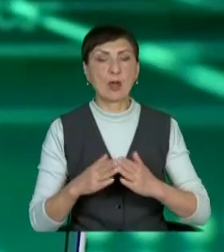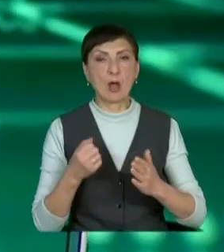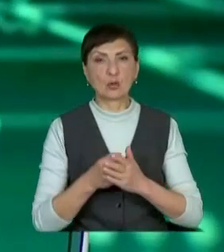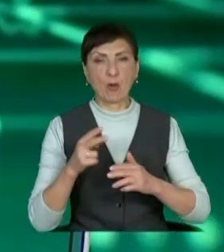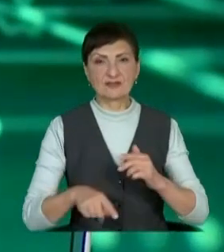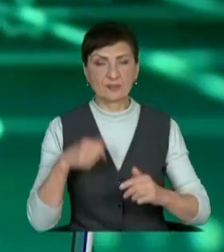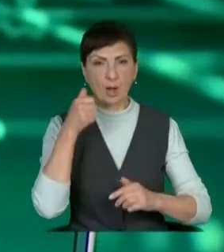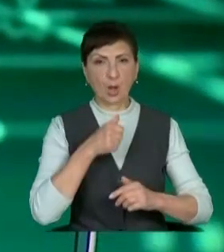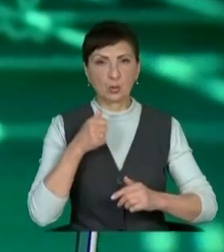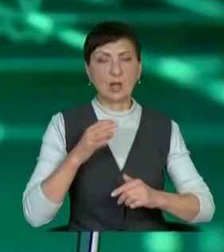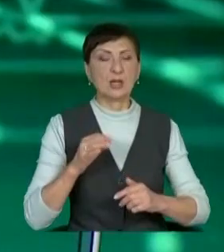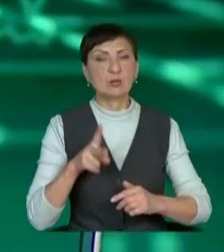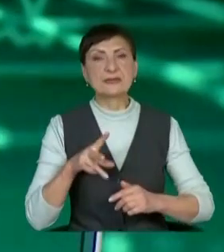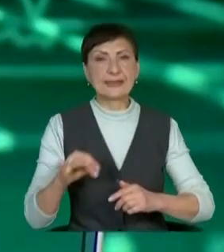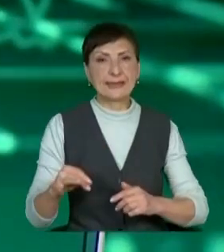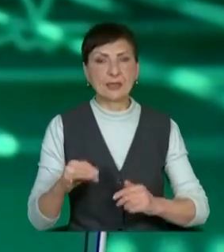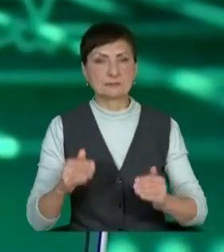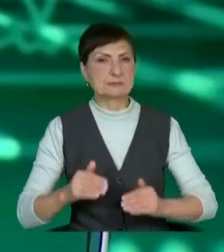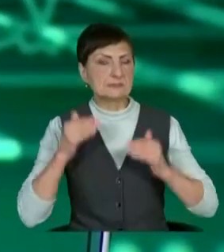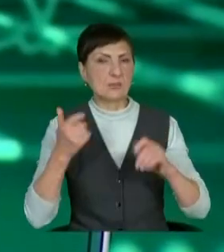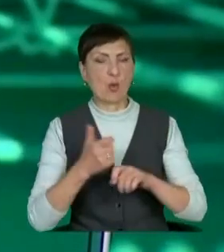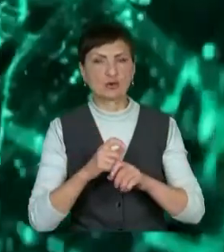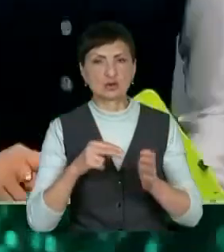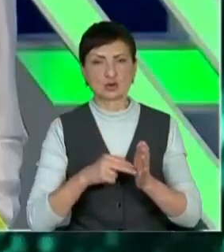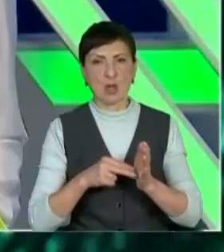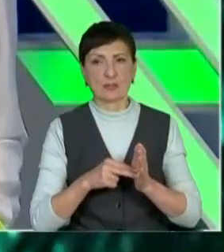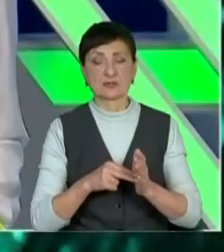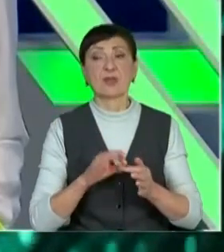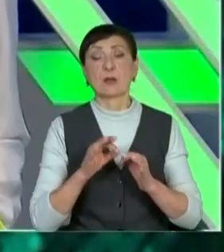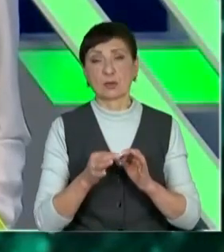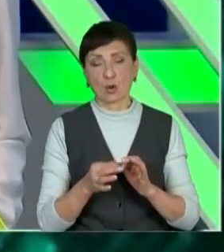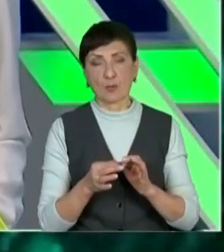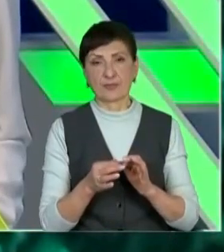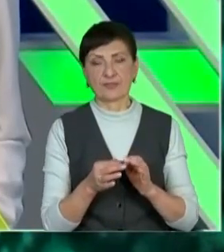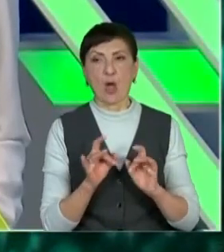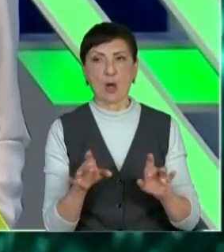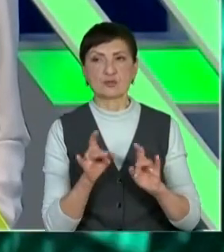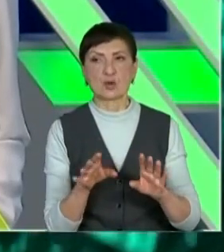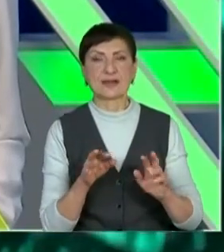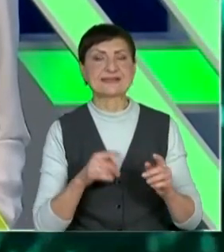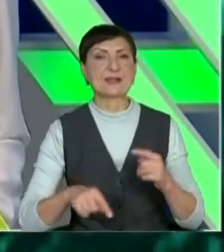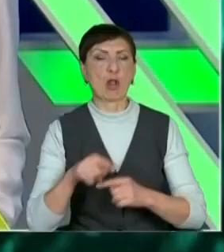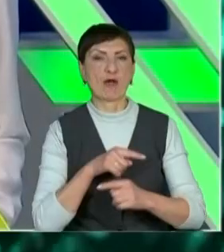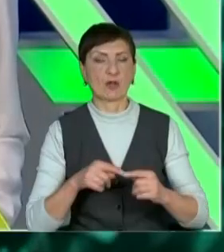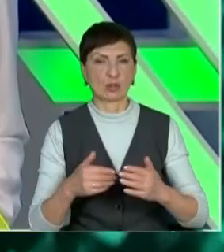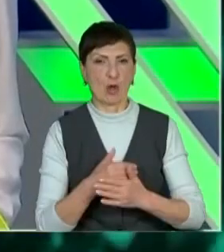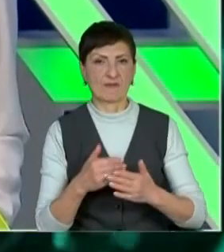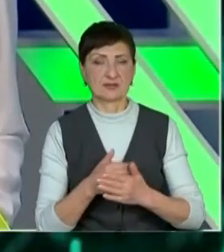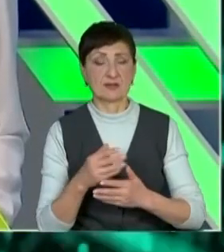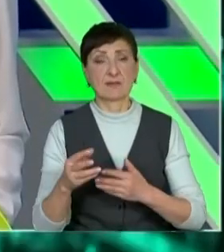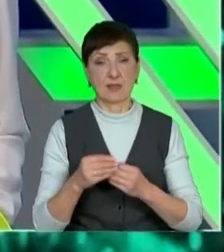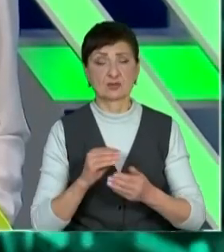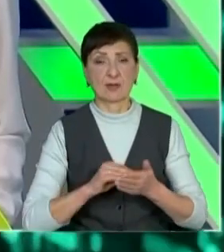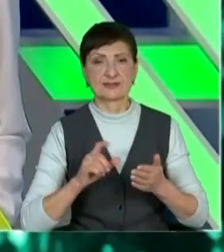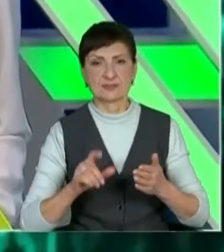конца этого года и будет ли резкий скачок цен? Обо всем подробнее в обзоре деловых новостей расскажет моя коллега Алия